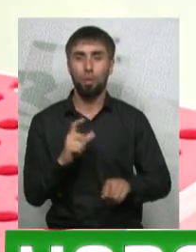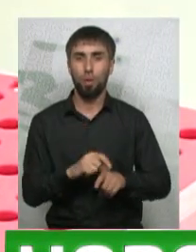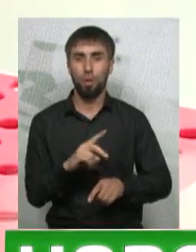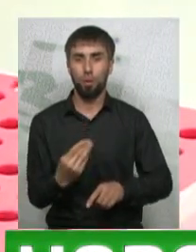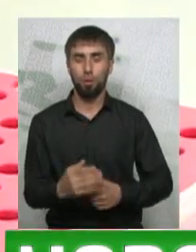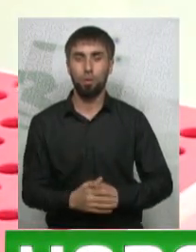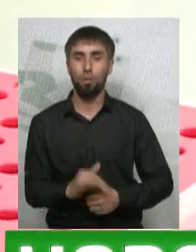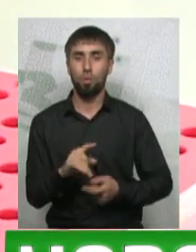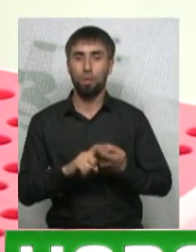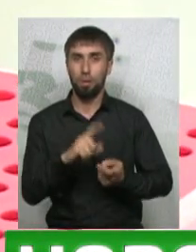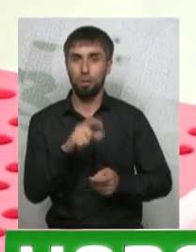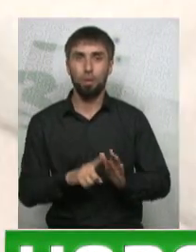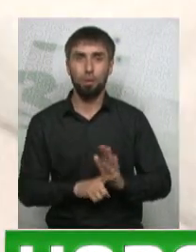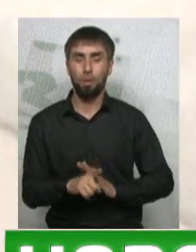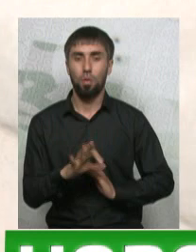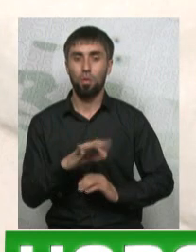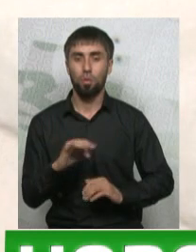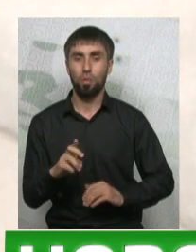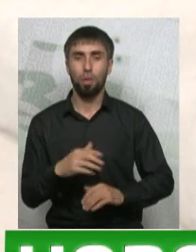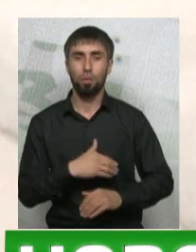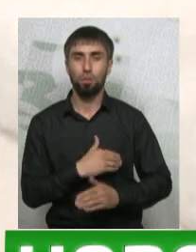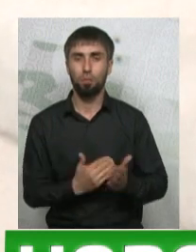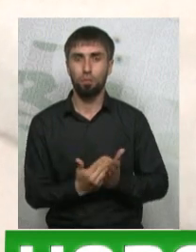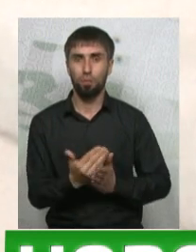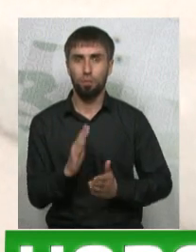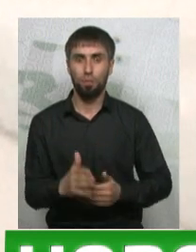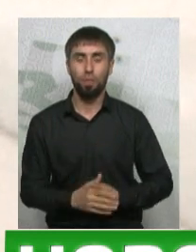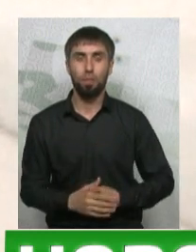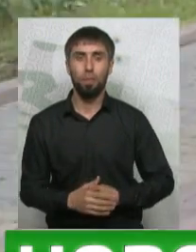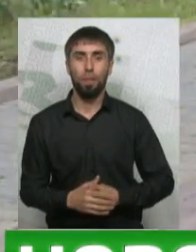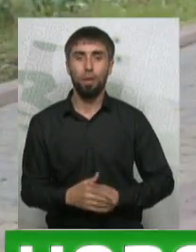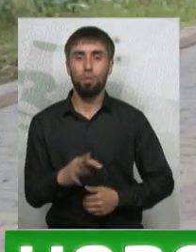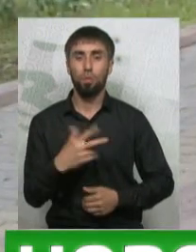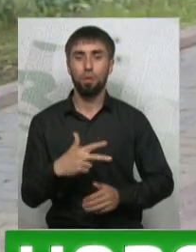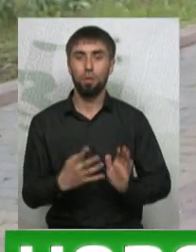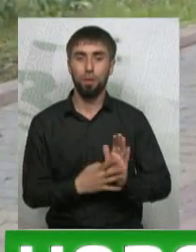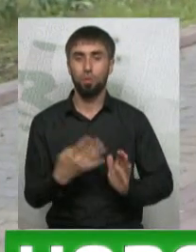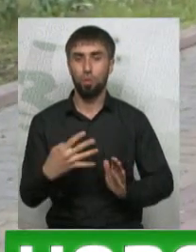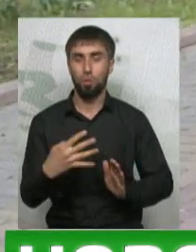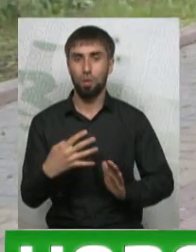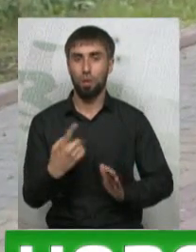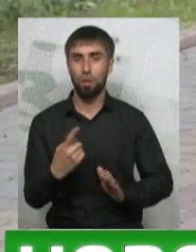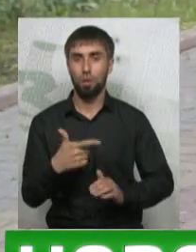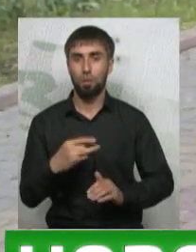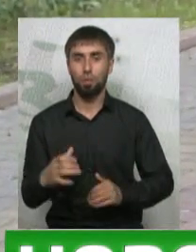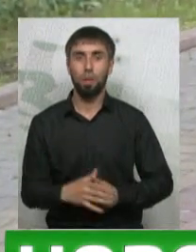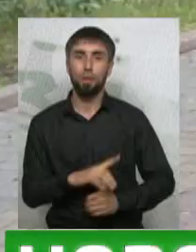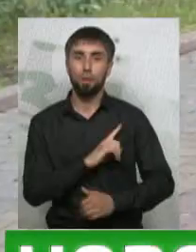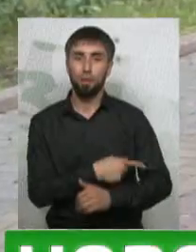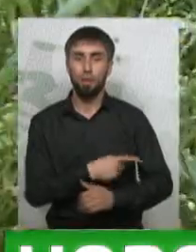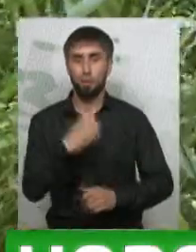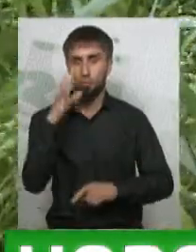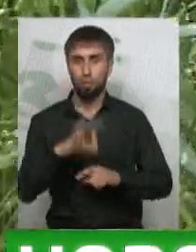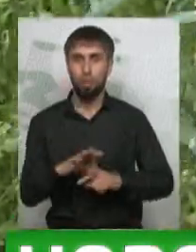клеща. У зараженного начнется озноб, жар, повышение температуры тела до 39-41 градусов. Сильная